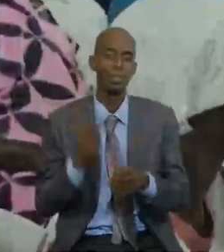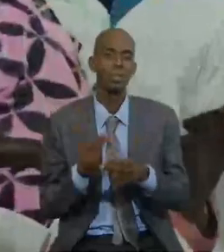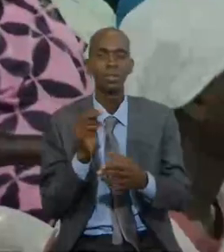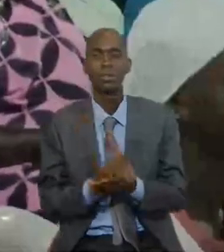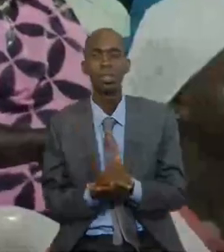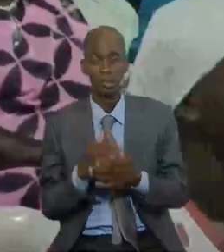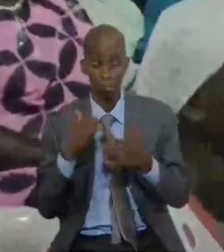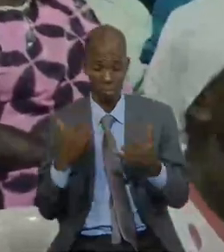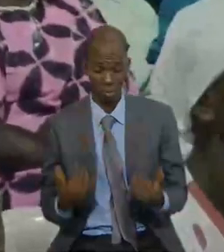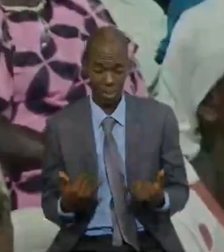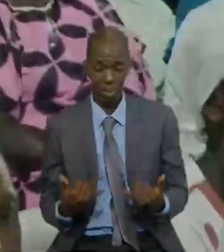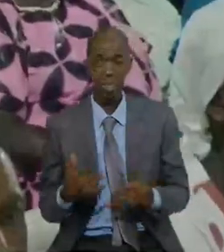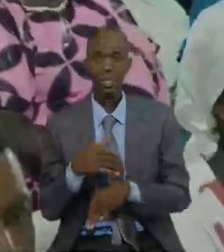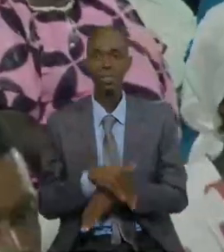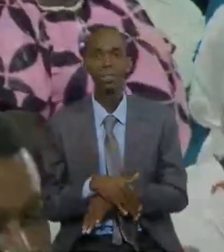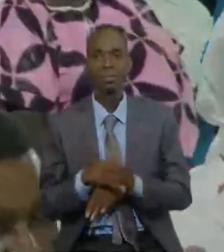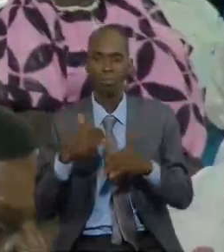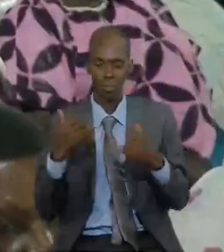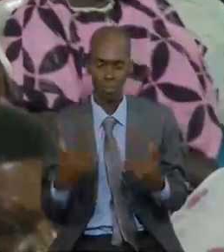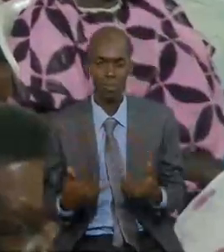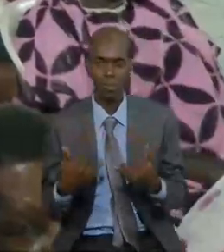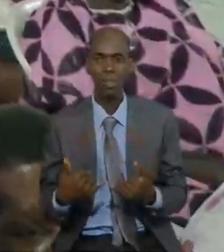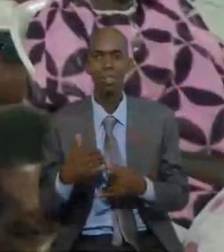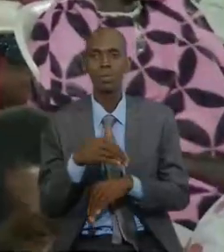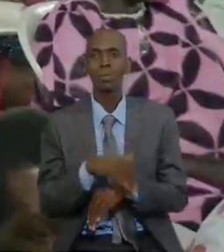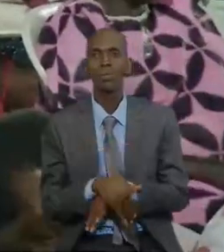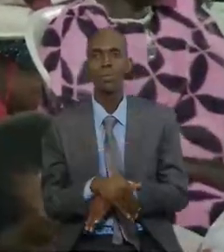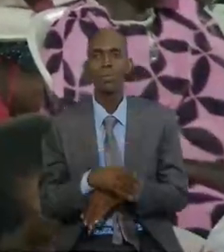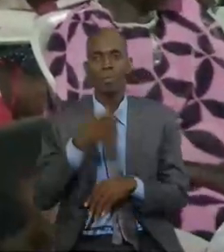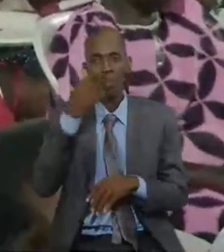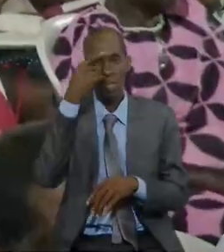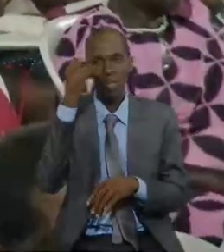ce soir ce soir